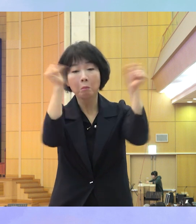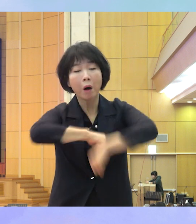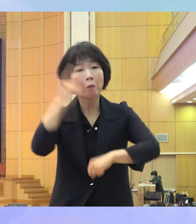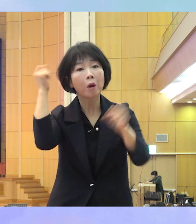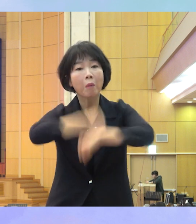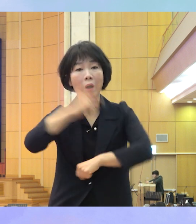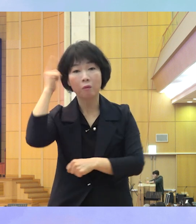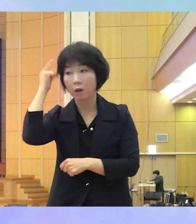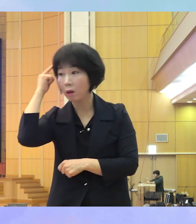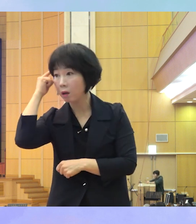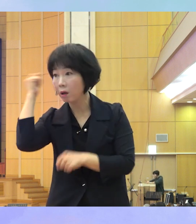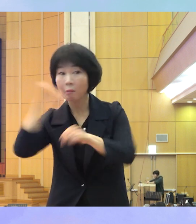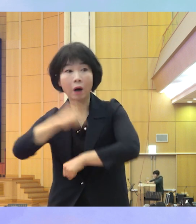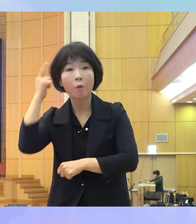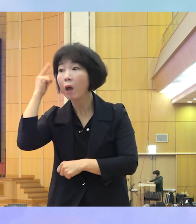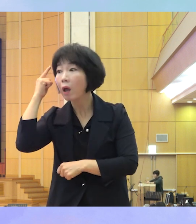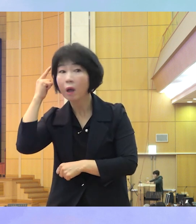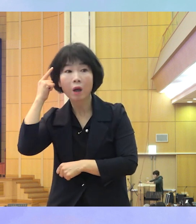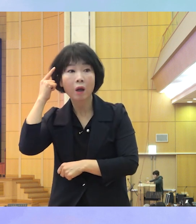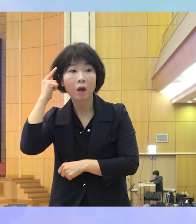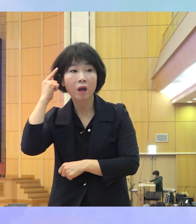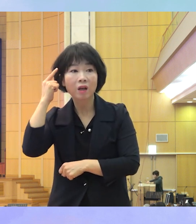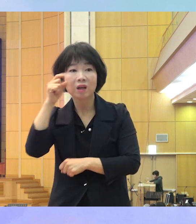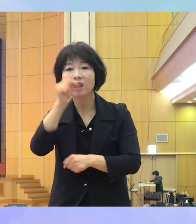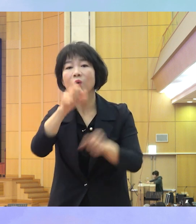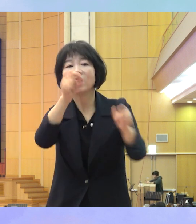말씀 보니까 기회를 잃었도다.